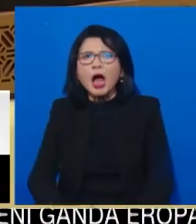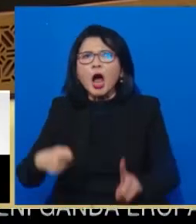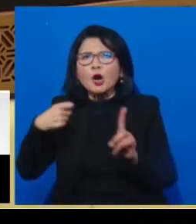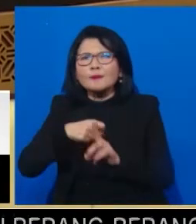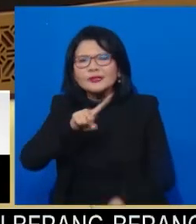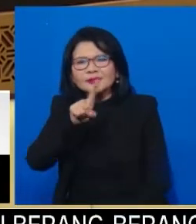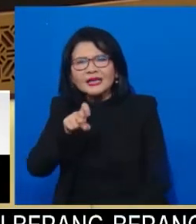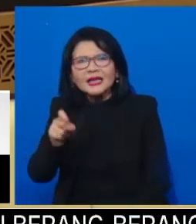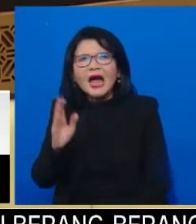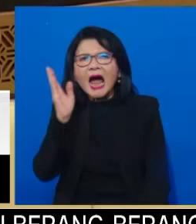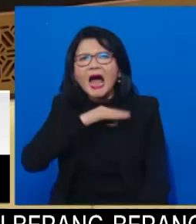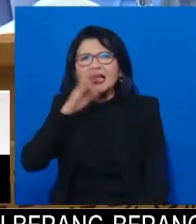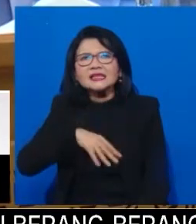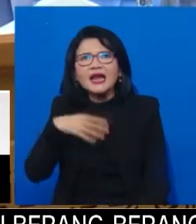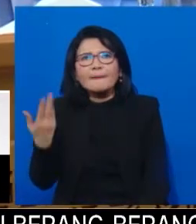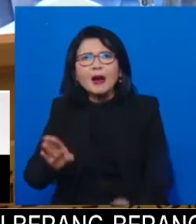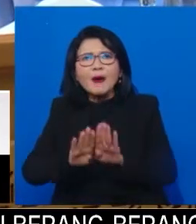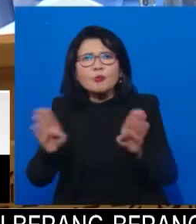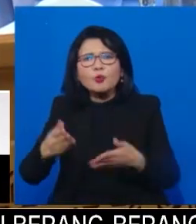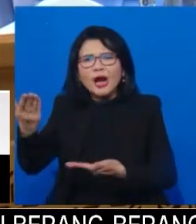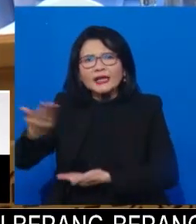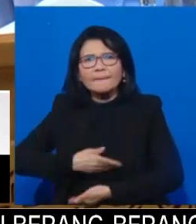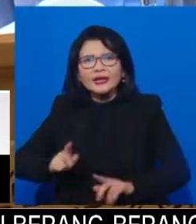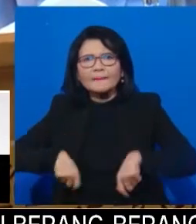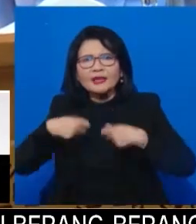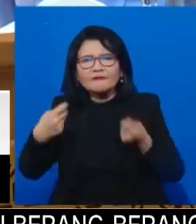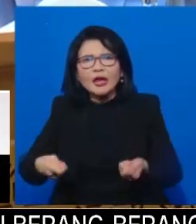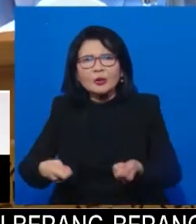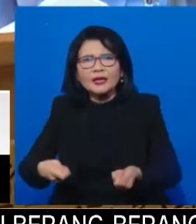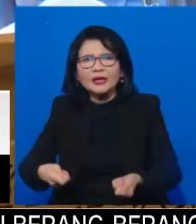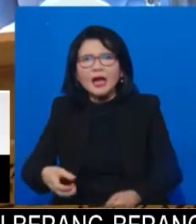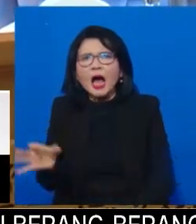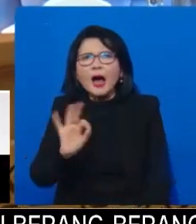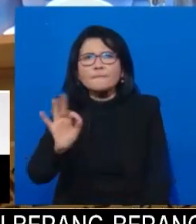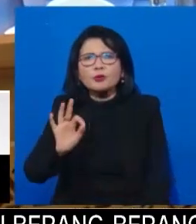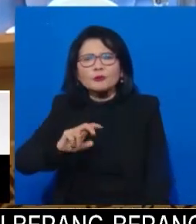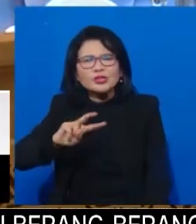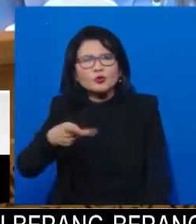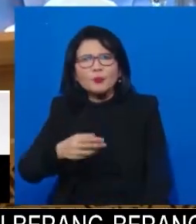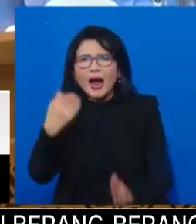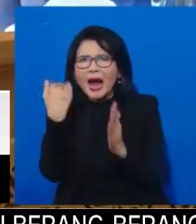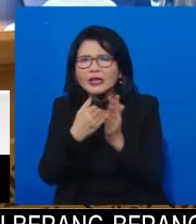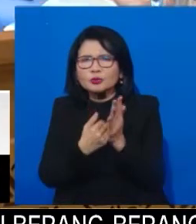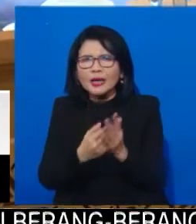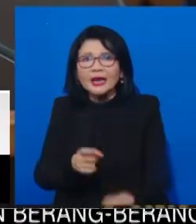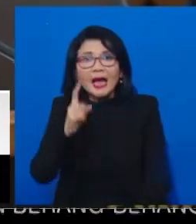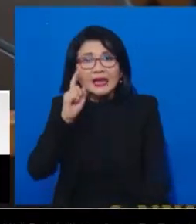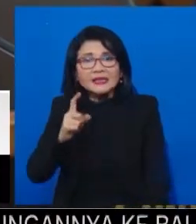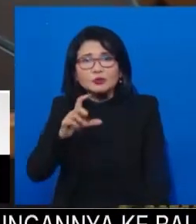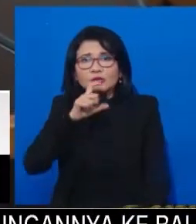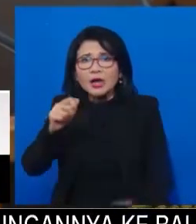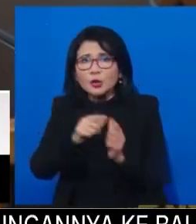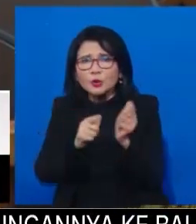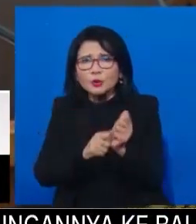mempertanyakan alasan KPU untuk membuka dan menerima pendaftaran capres cawapres padahal belum mengubah PKPU mengingat salah satu bacaawa pres yang